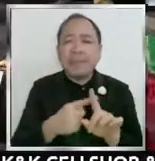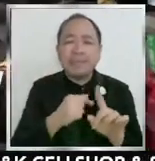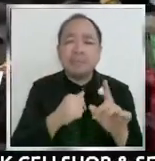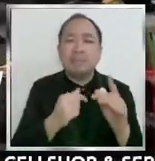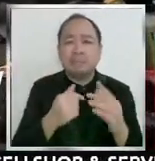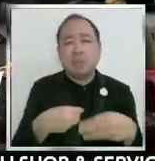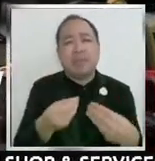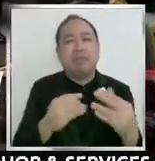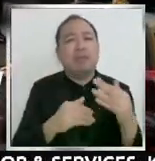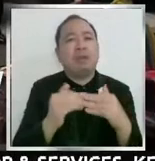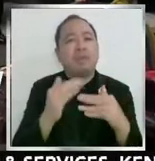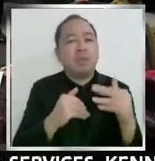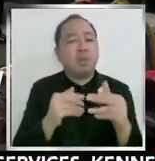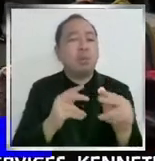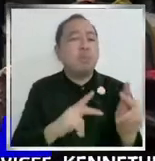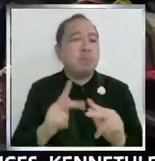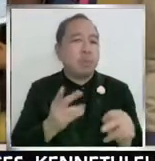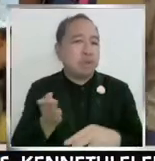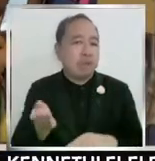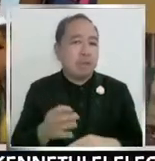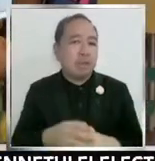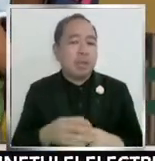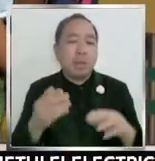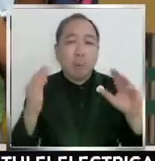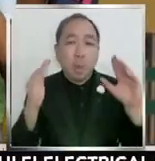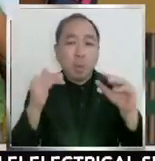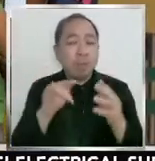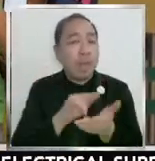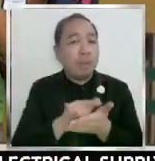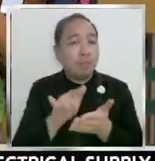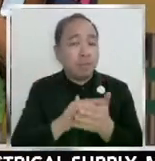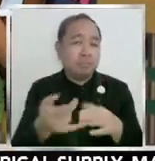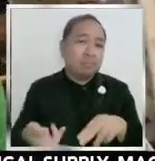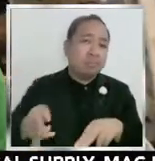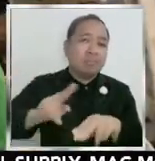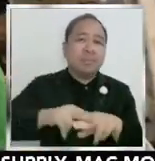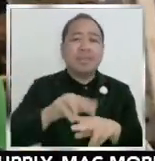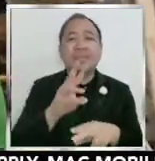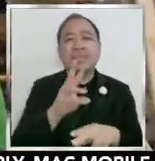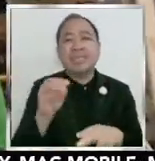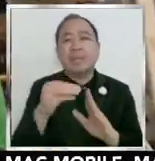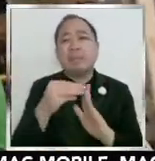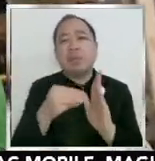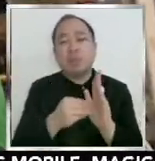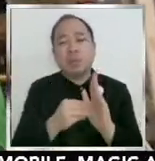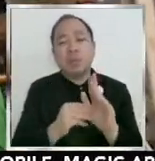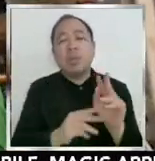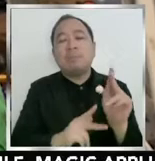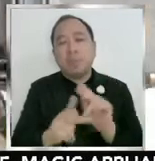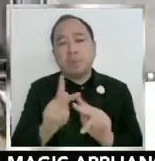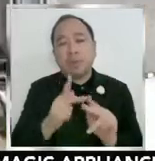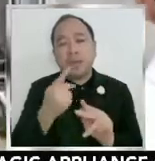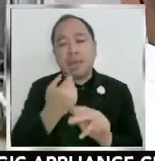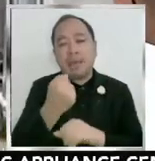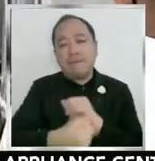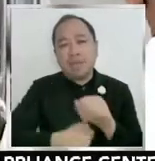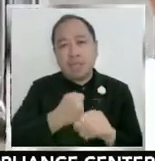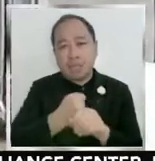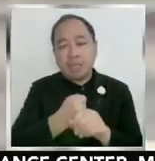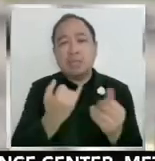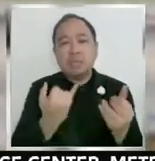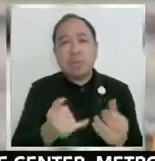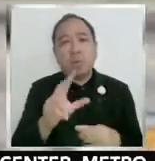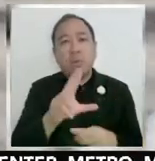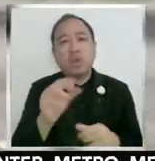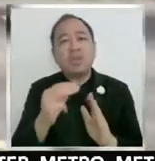ng proyekto na itaas ang kapasidad ng airport sa mahigit 60 milyong pasahero kada taon, mula sa kasalukuyang mahigit 30 milyon. Target naman